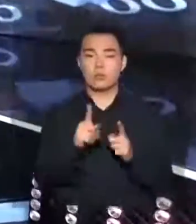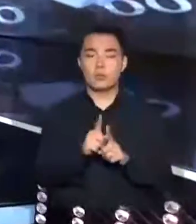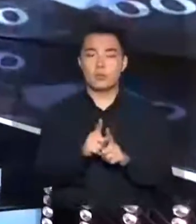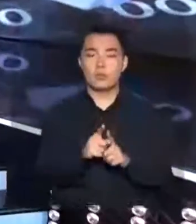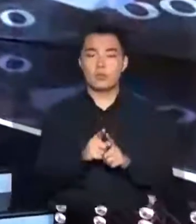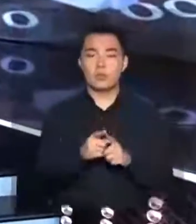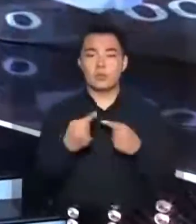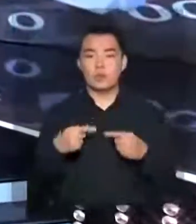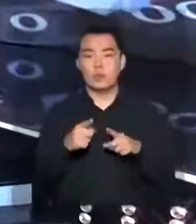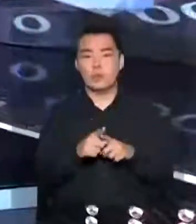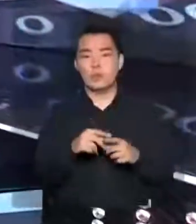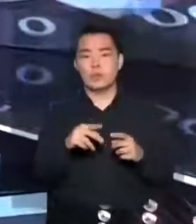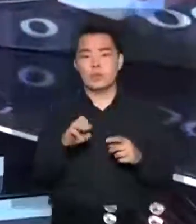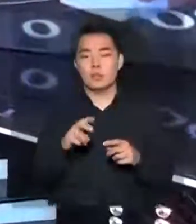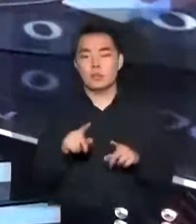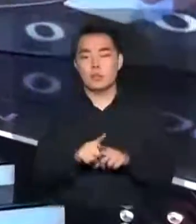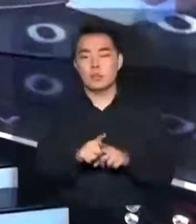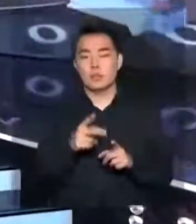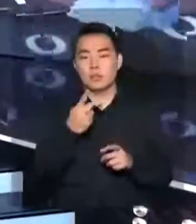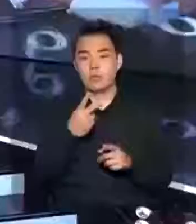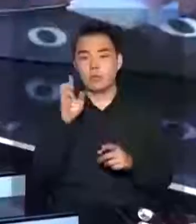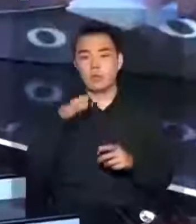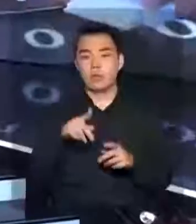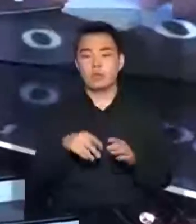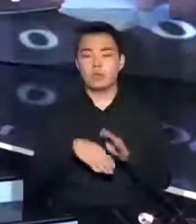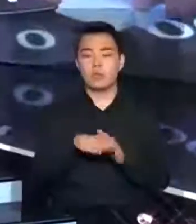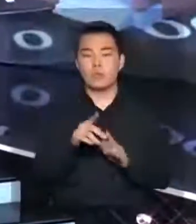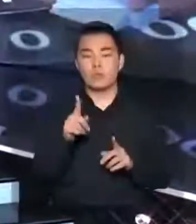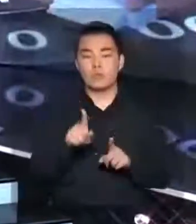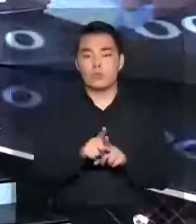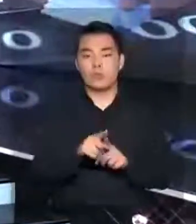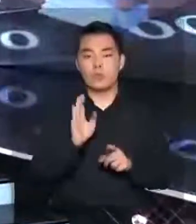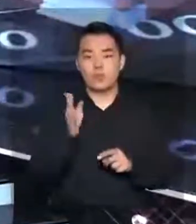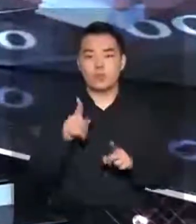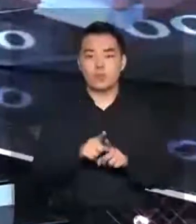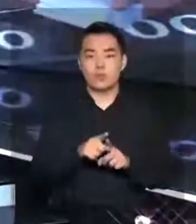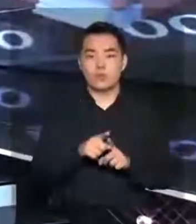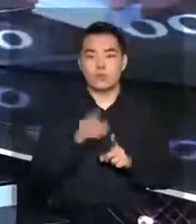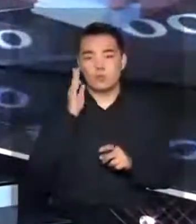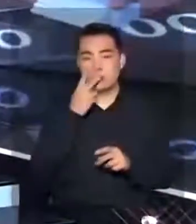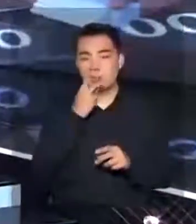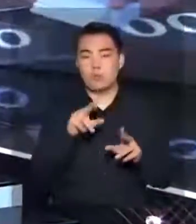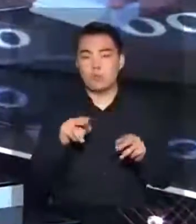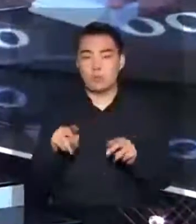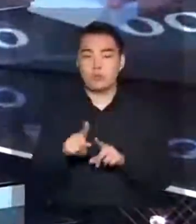да жалпы инфрақұрылым да біз елімізде жақсарады деген үлкен үміт бар. Жұмысыңызға береке тілейміз, табыс тілейміз. Көп рахмет.